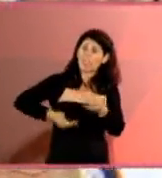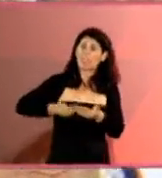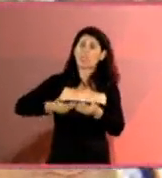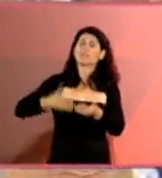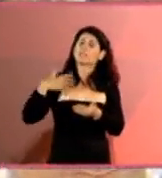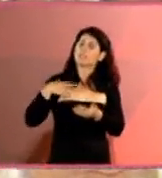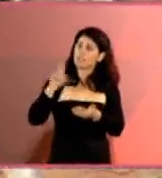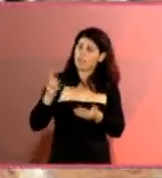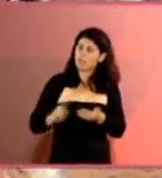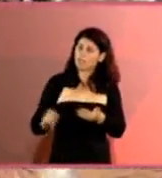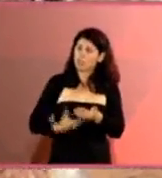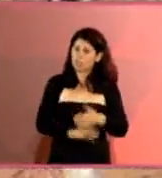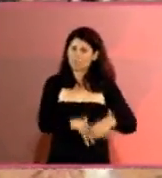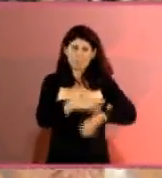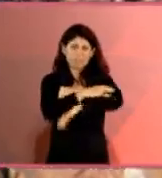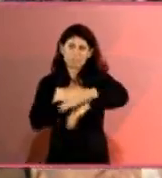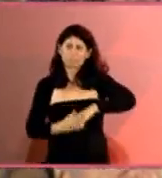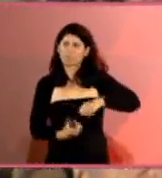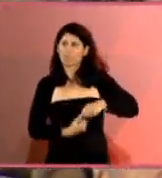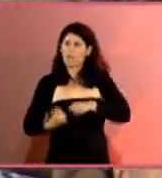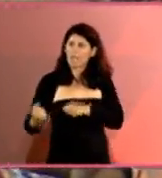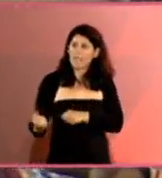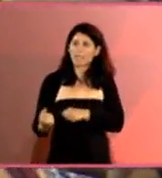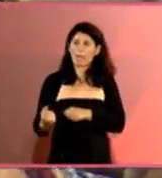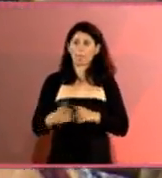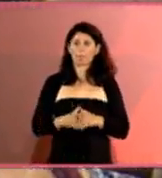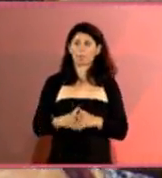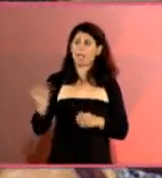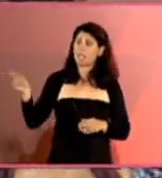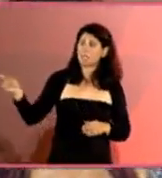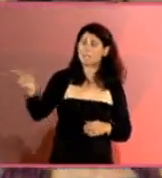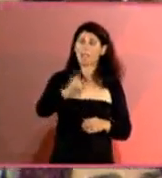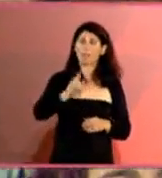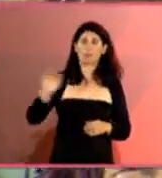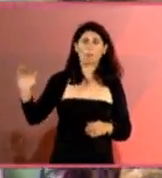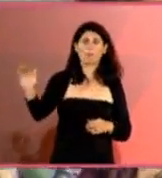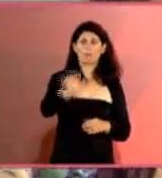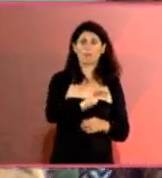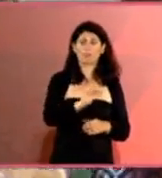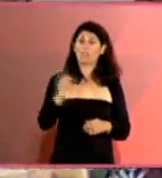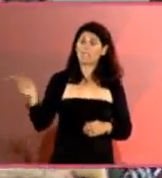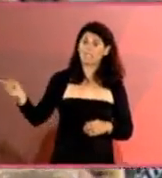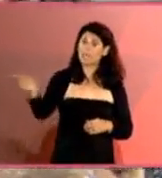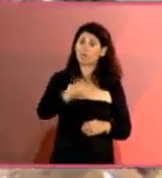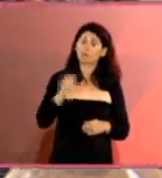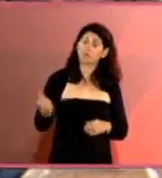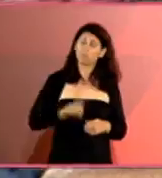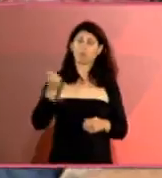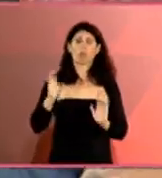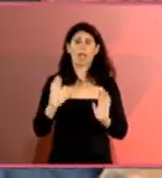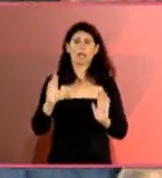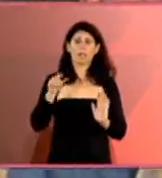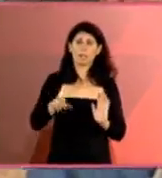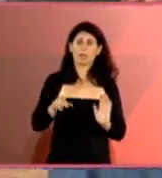πλήρη ανέχεια και ανοξιοπρέπεια? Σε αυτούς απευθύνομαι. Σε εκείνους που πονάνε για αυτό